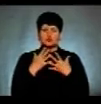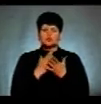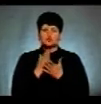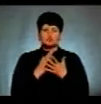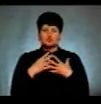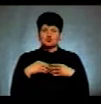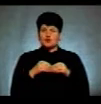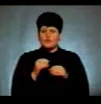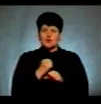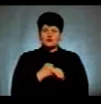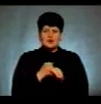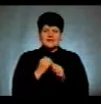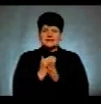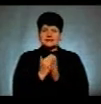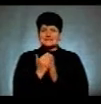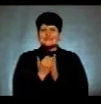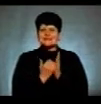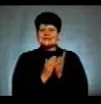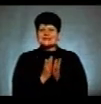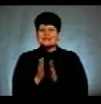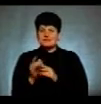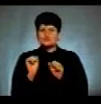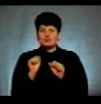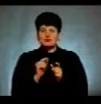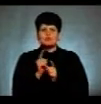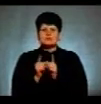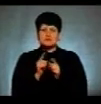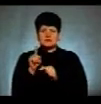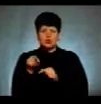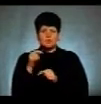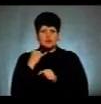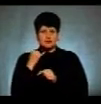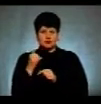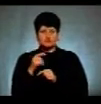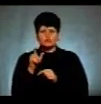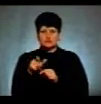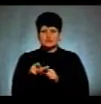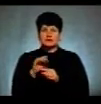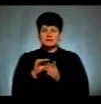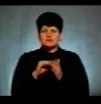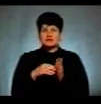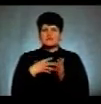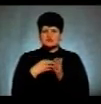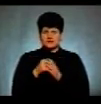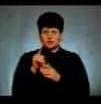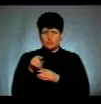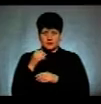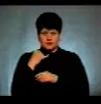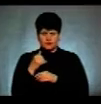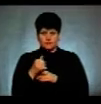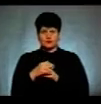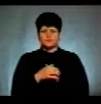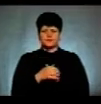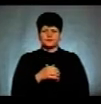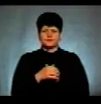здоров'я. Розробляється система, щоб можна було в декларації змінити цей номер телефону, щоб пацієнт вказав все-таки свій номер телефону. Індивідуальний,